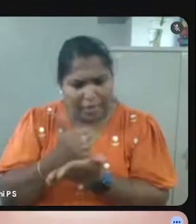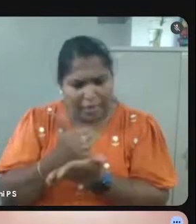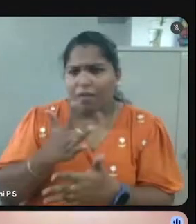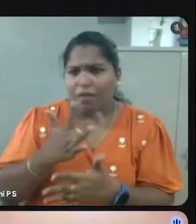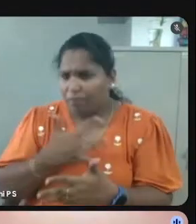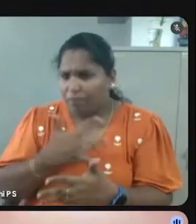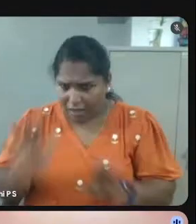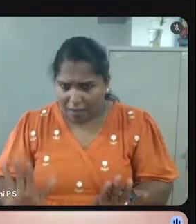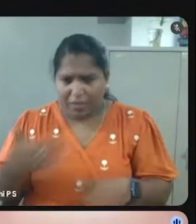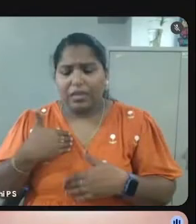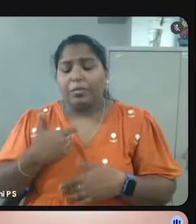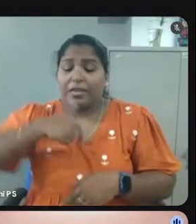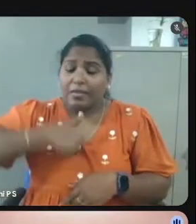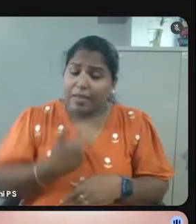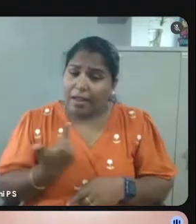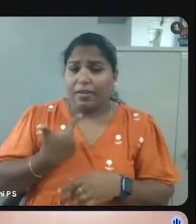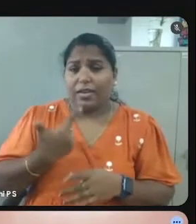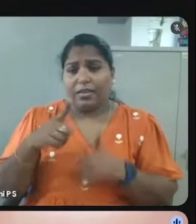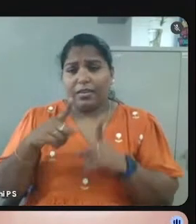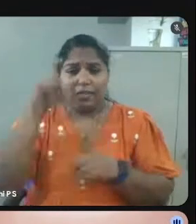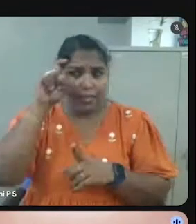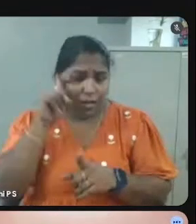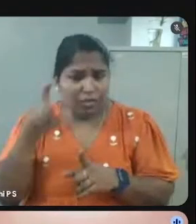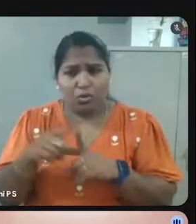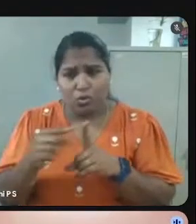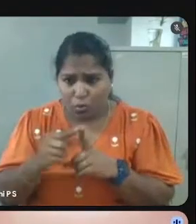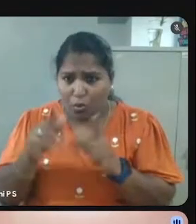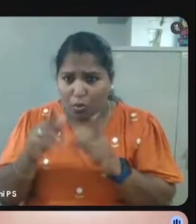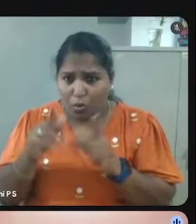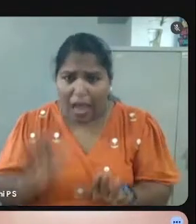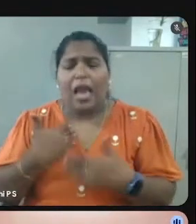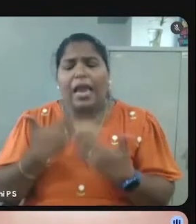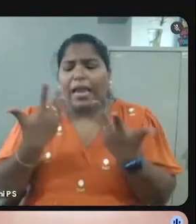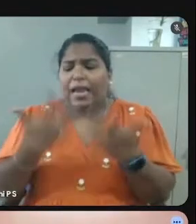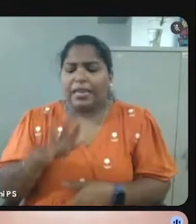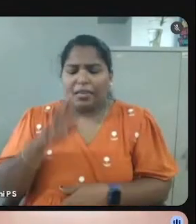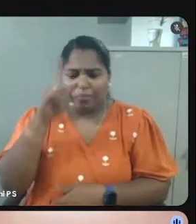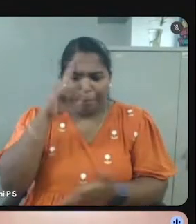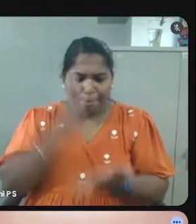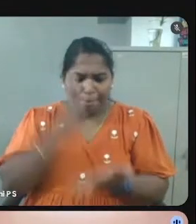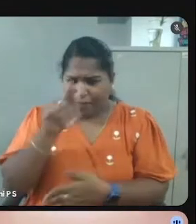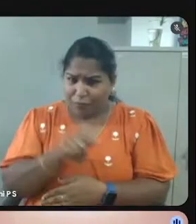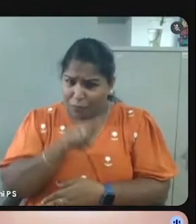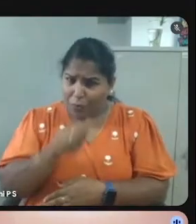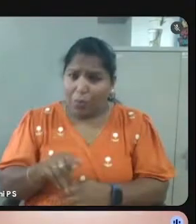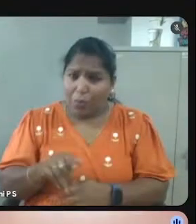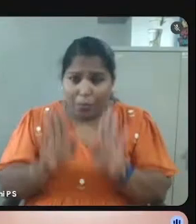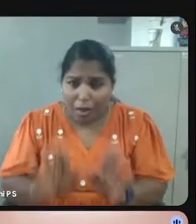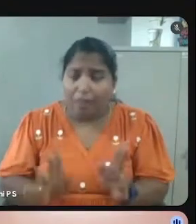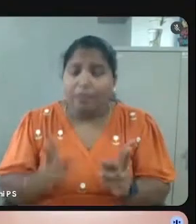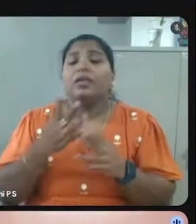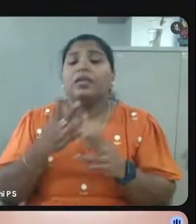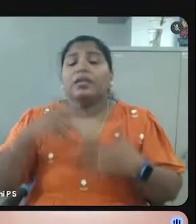ജെൻഡറിലുണ്ടോ, മാസ്റ്റർബേഷൻസിന്റെ കാര്യങ്ങൾ അതെങ്കിലും അതിന്റെ ഒരു റോങ് മിത്തെങ്കിലും ഉണ്ടോ എന്ന് നോക്കണം. പിന്നെ